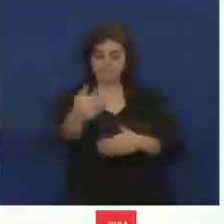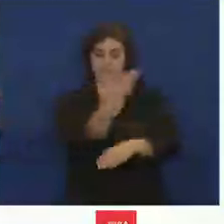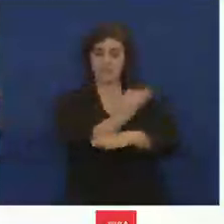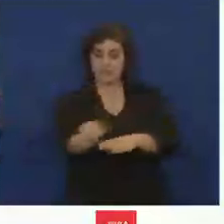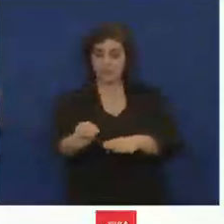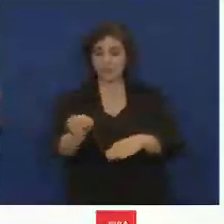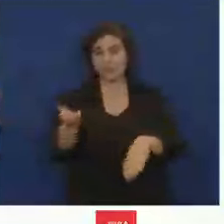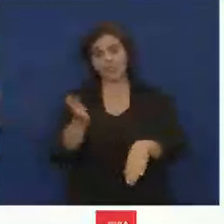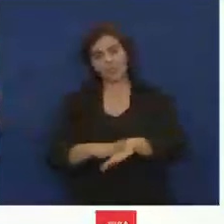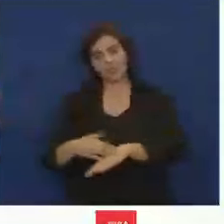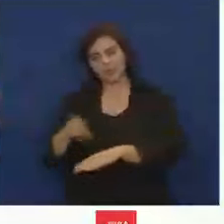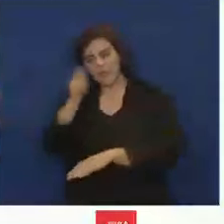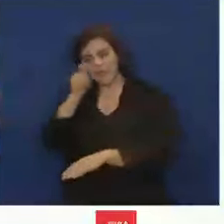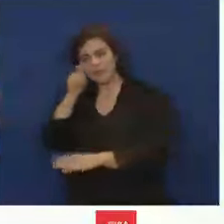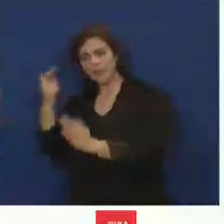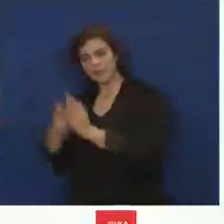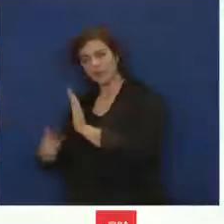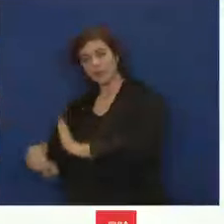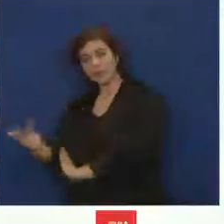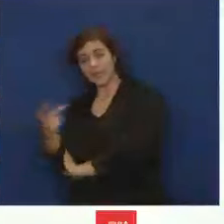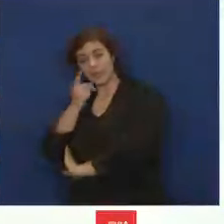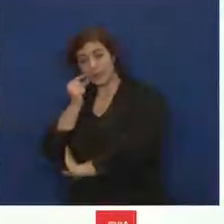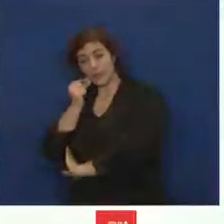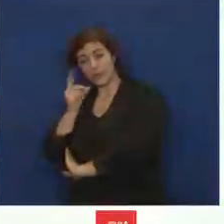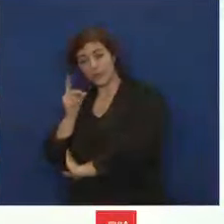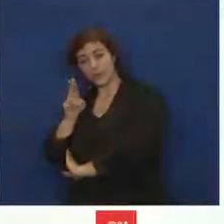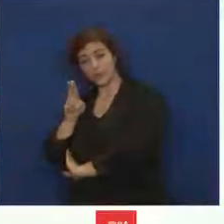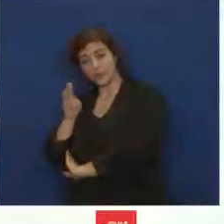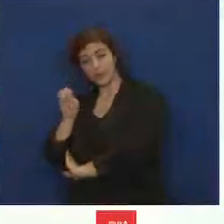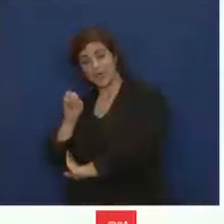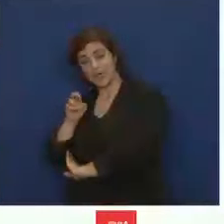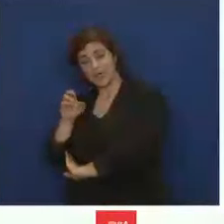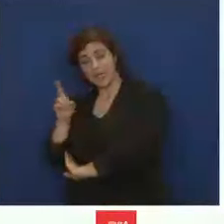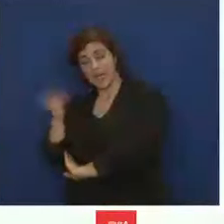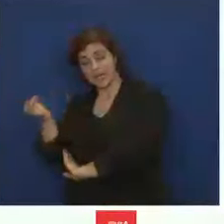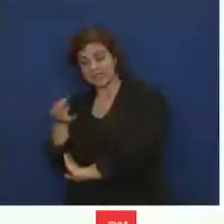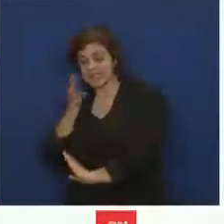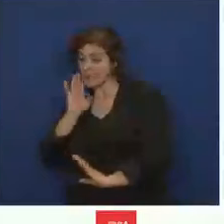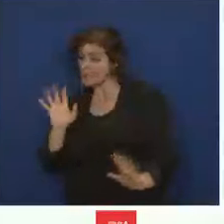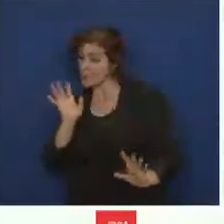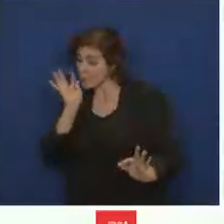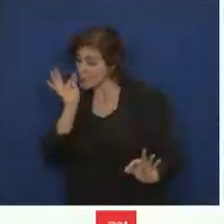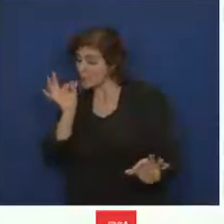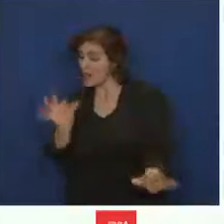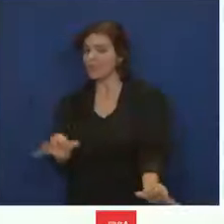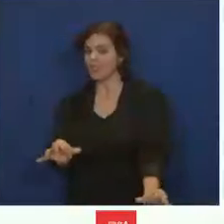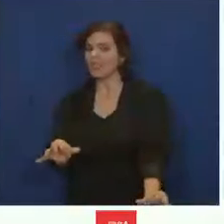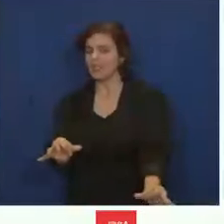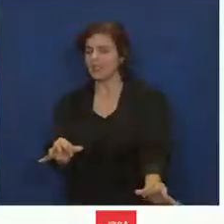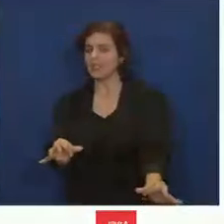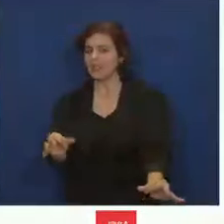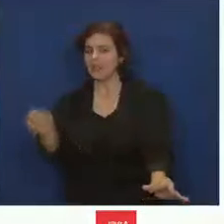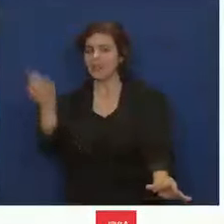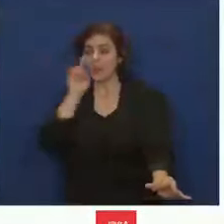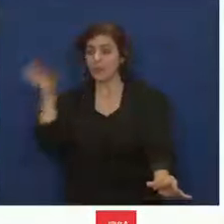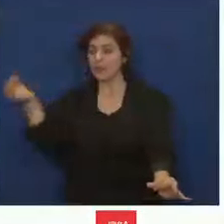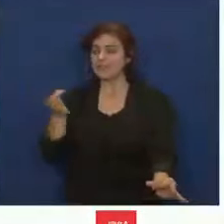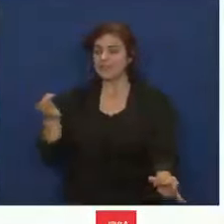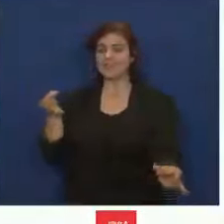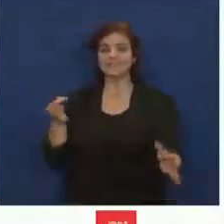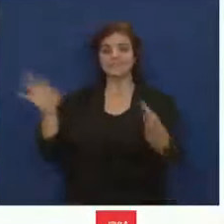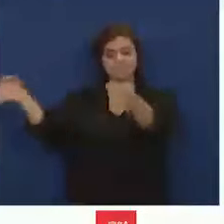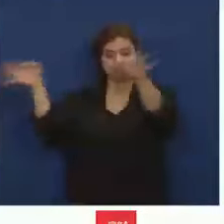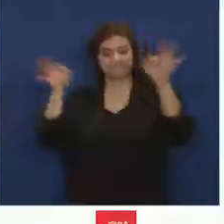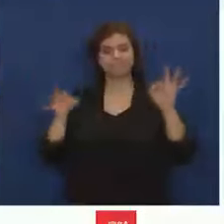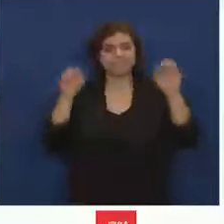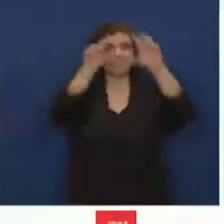de 2013, M. Dubernard, avait souligné la fragilité, je cite, « Le parement brique de la façade s'est